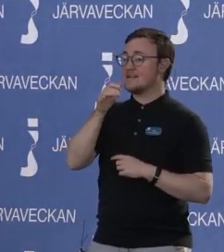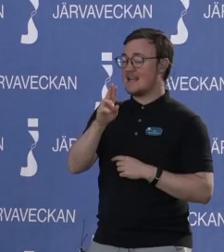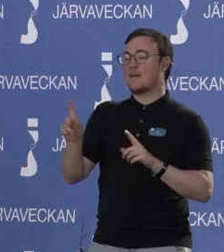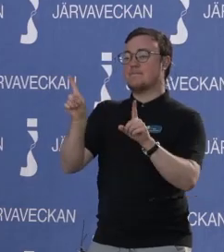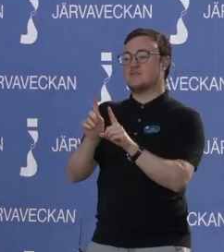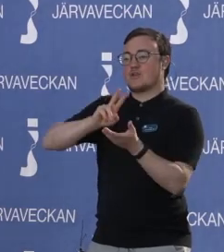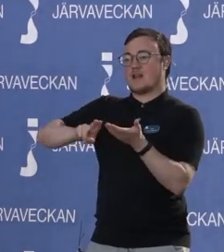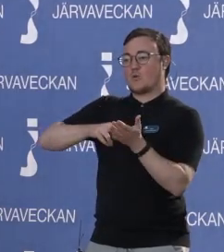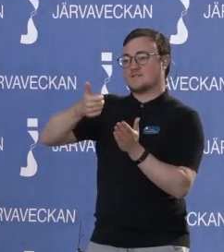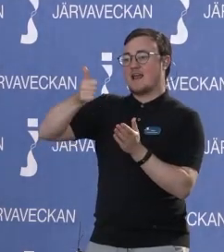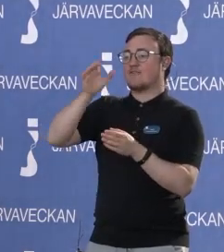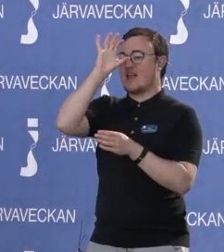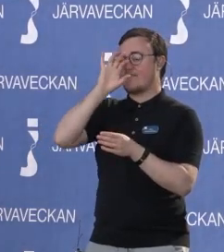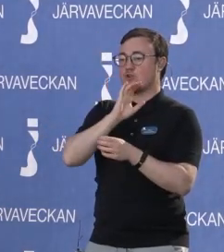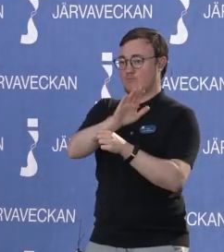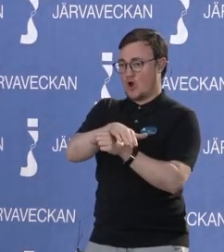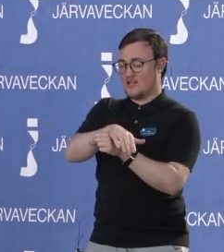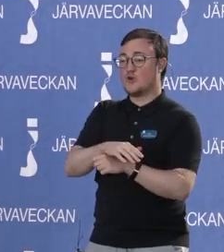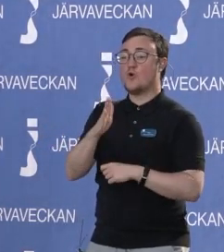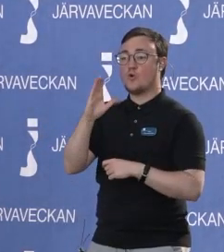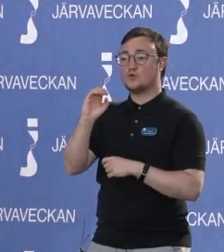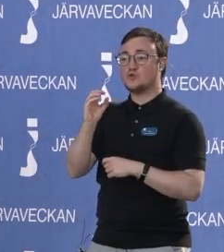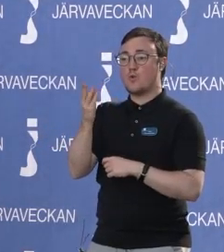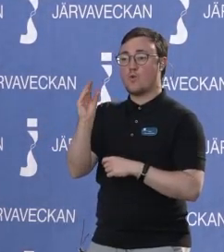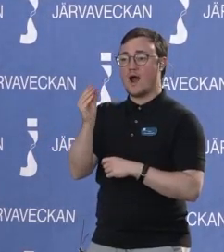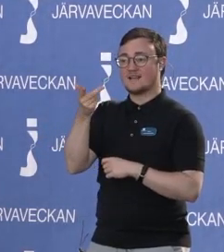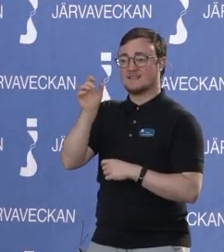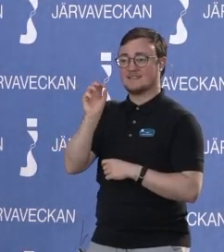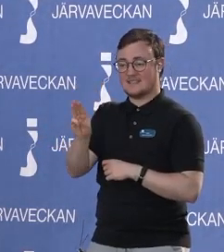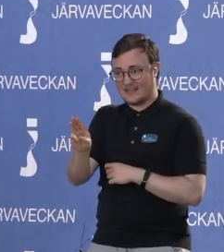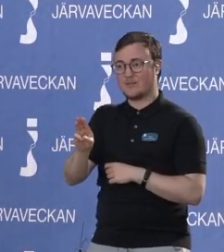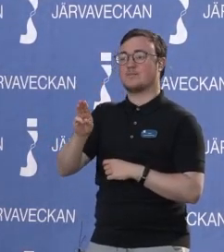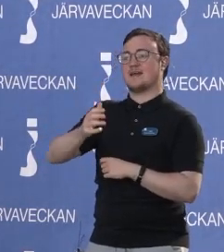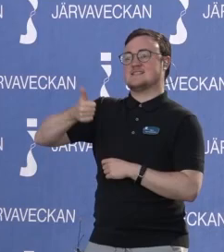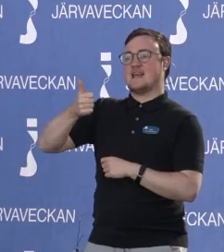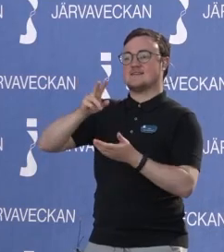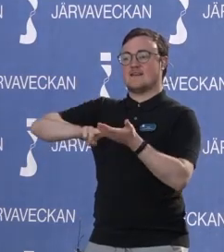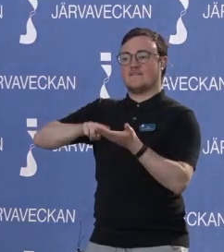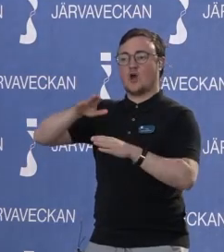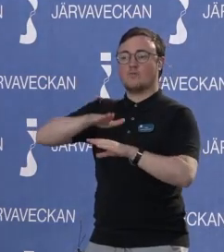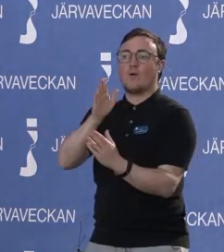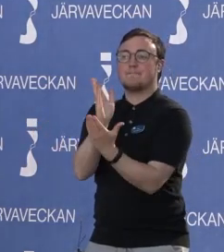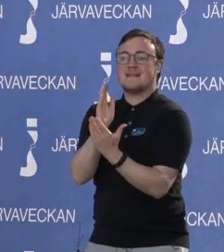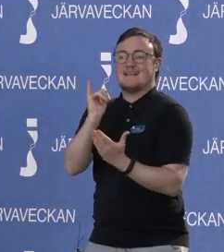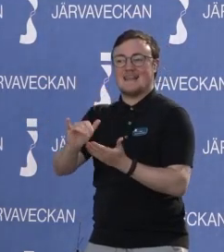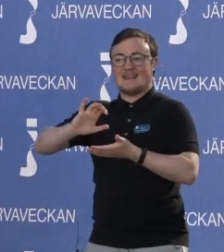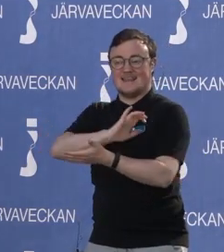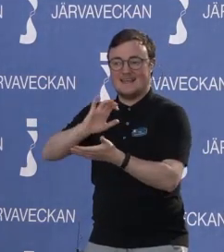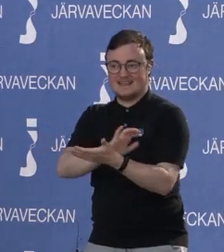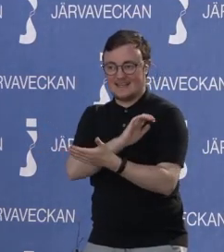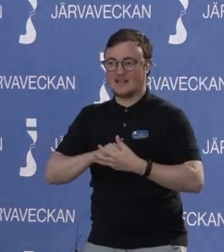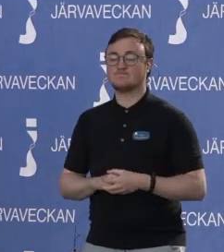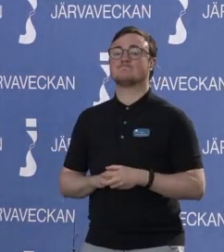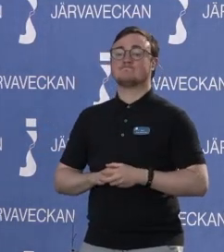redaktionschef på Aftonbladet, och Joakim Fransson som är chefredaktör på Mitt i-tidningarna. Ja, här fick